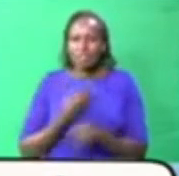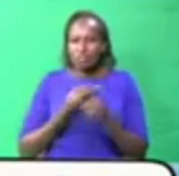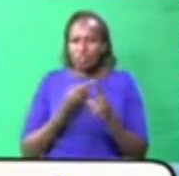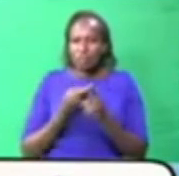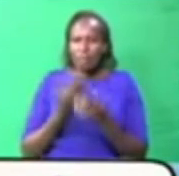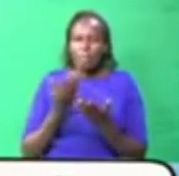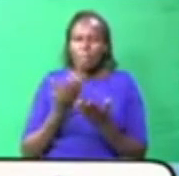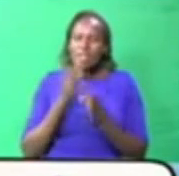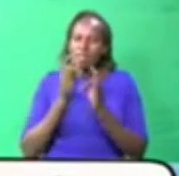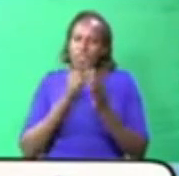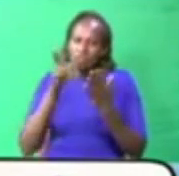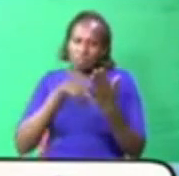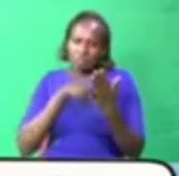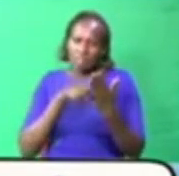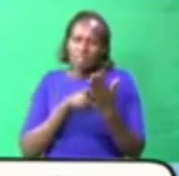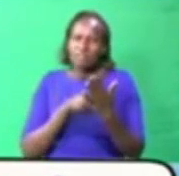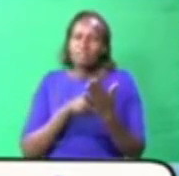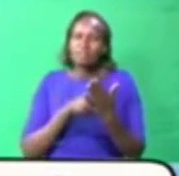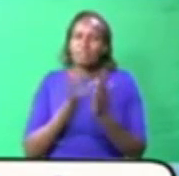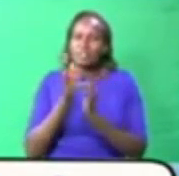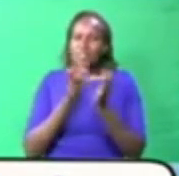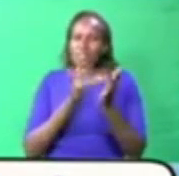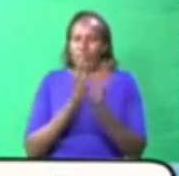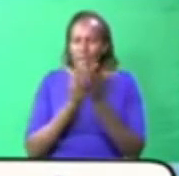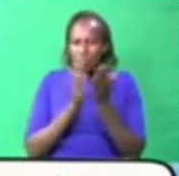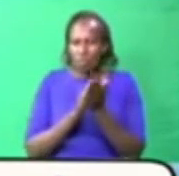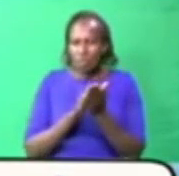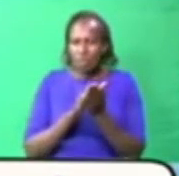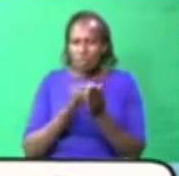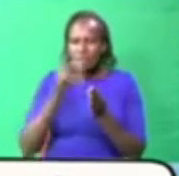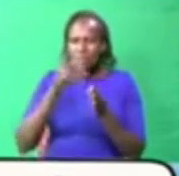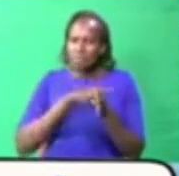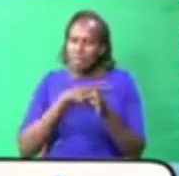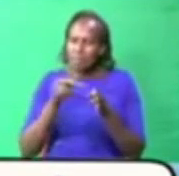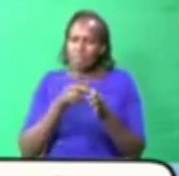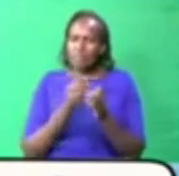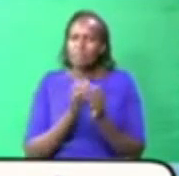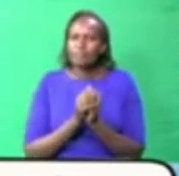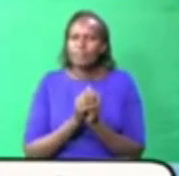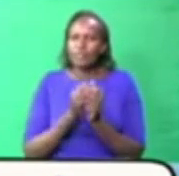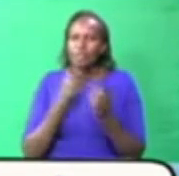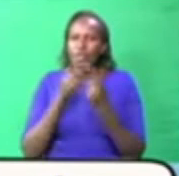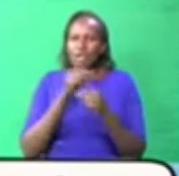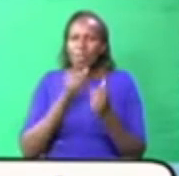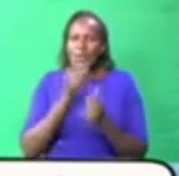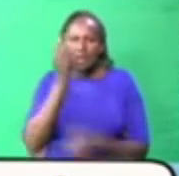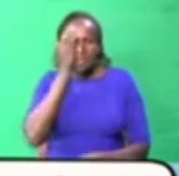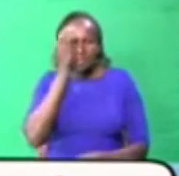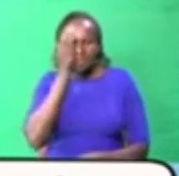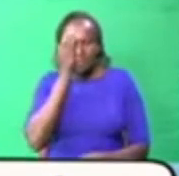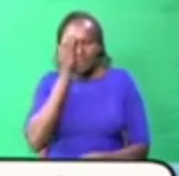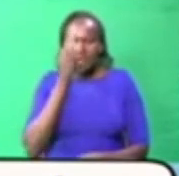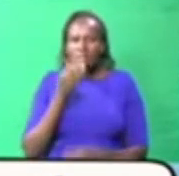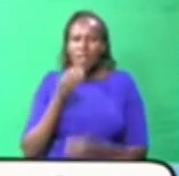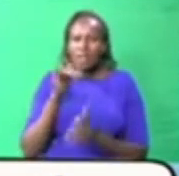Zaburi ya ilikuwa za tina, ongea kuhusu wa Israeli wakiwa kule